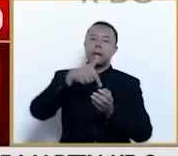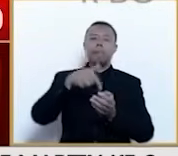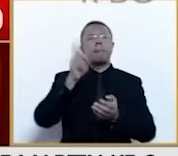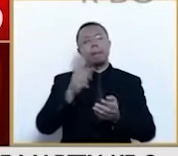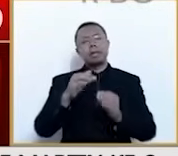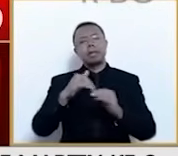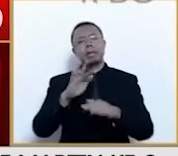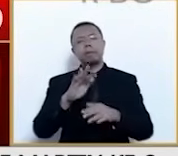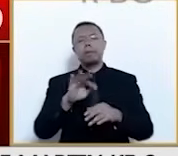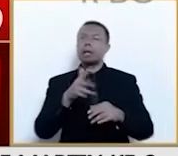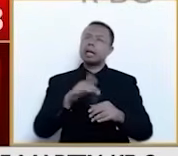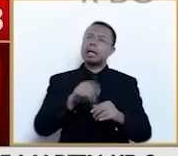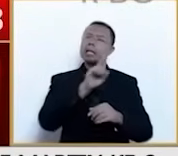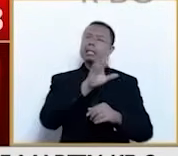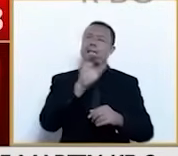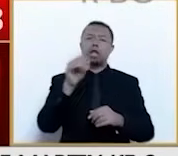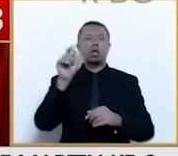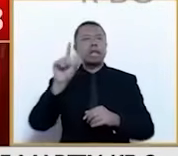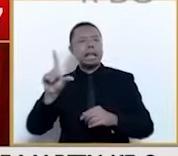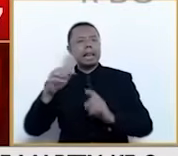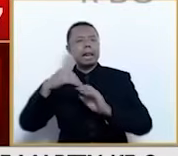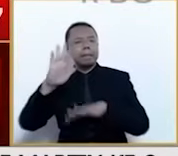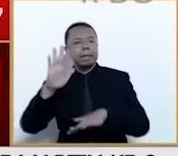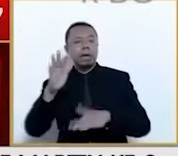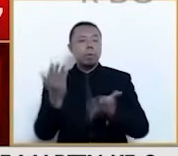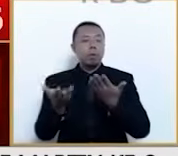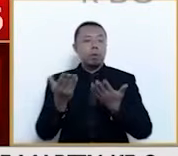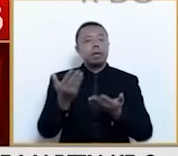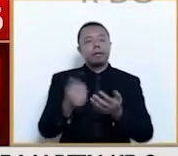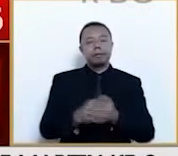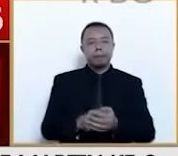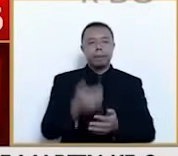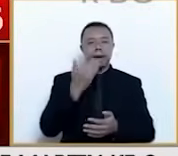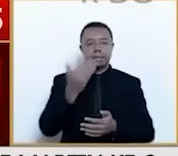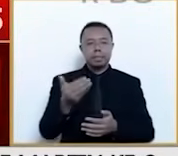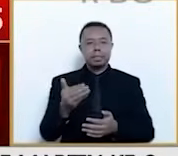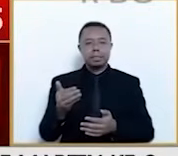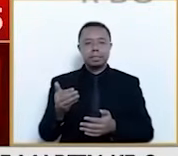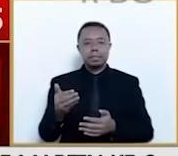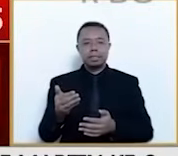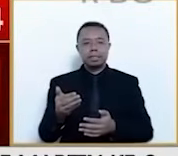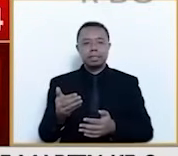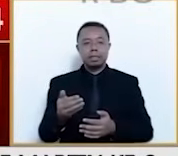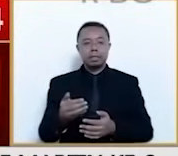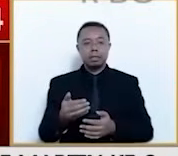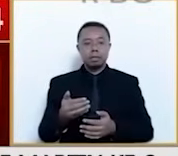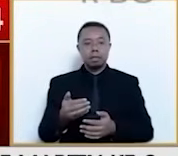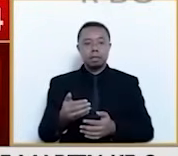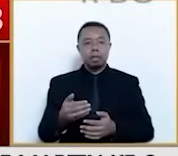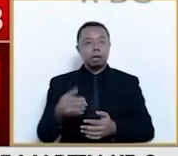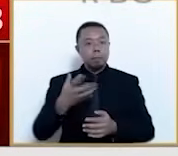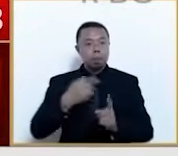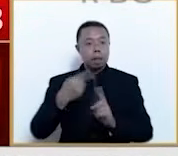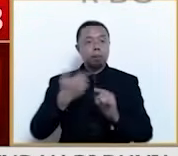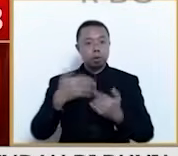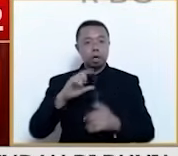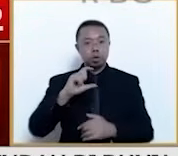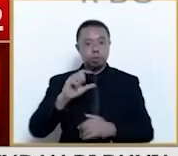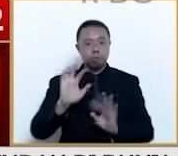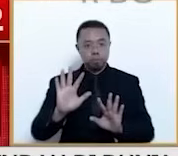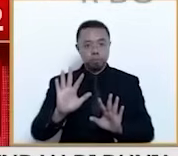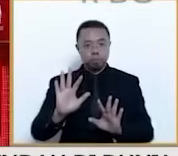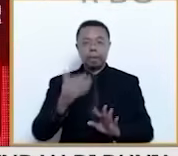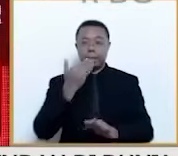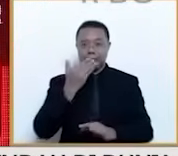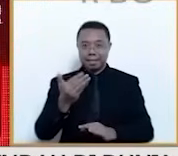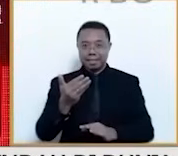pasti nggak lebih dari sekian ratus liter. Jadi mungkin itu. Terima kasih. Masih ada waktu? Ada yang ditambahkan, Bapak? Ya,